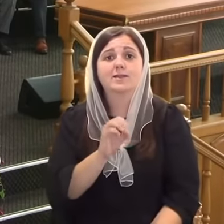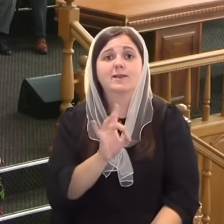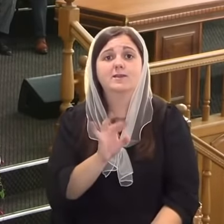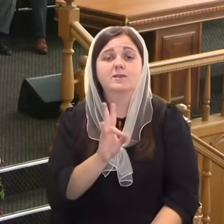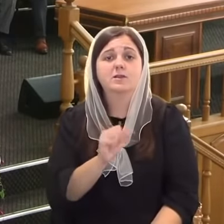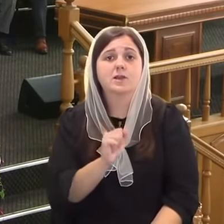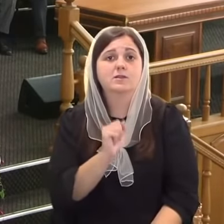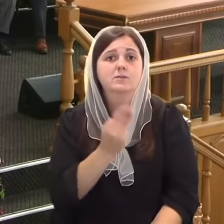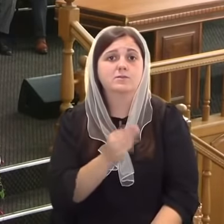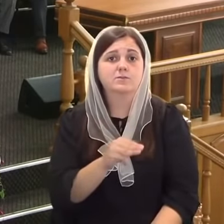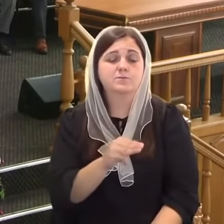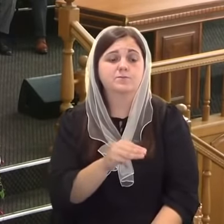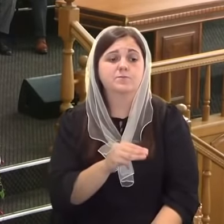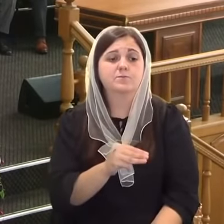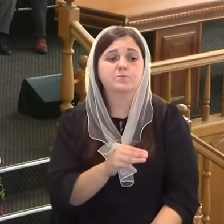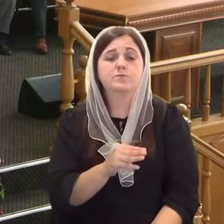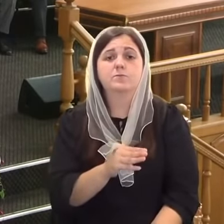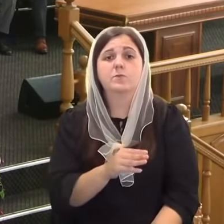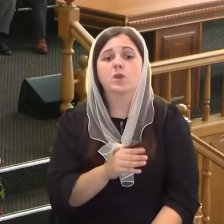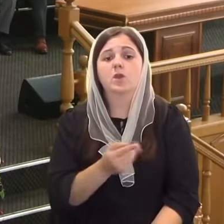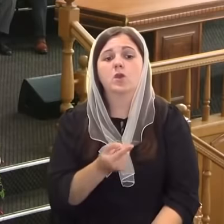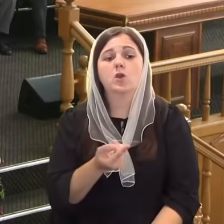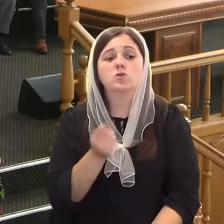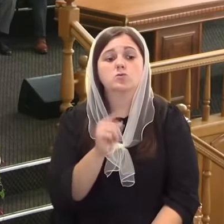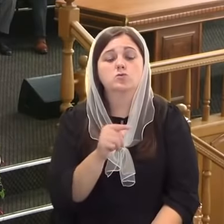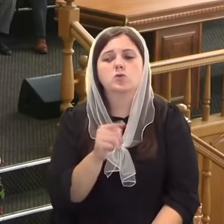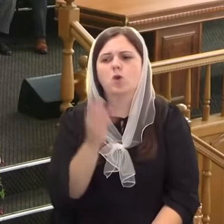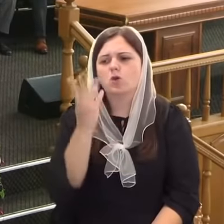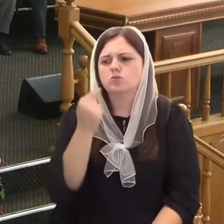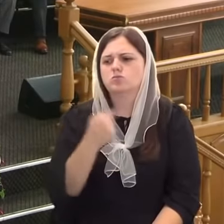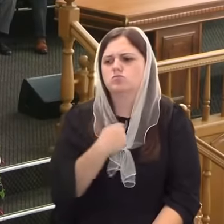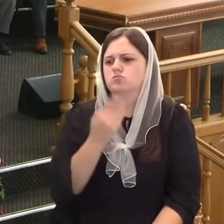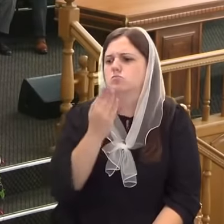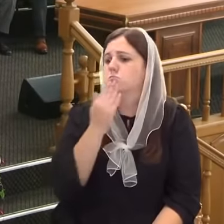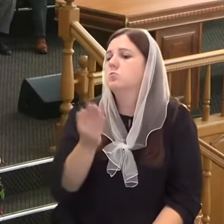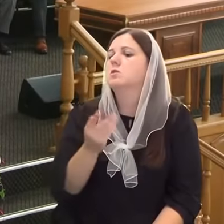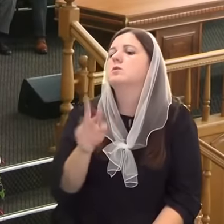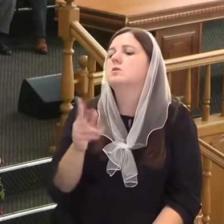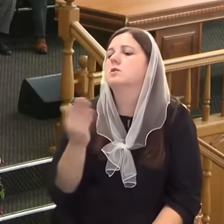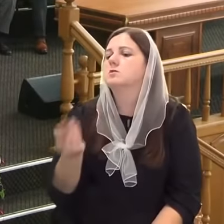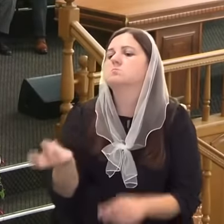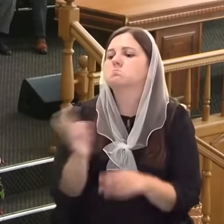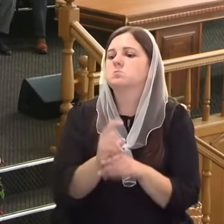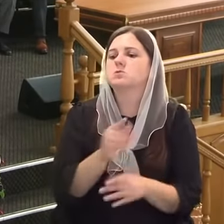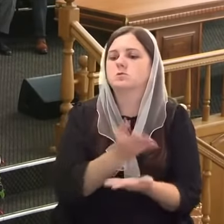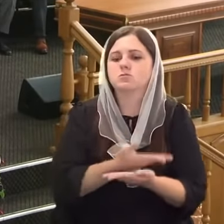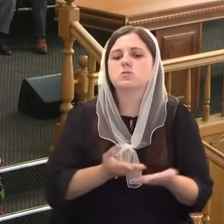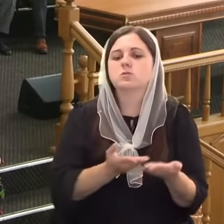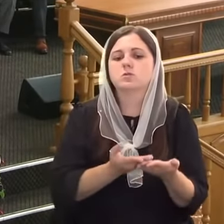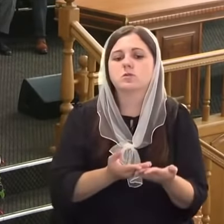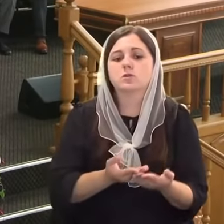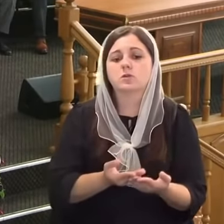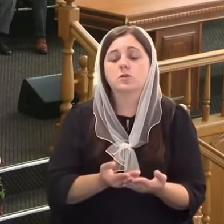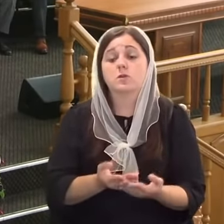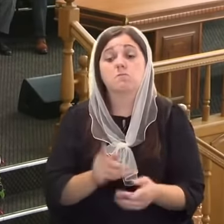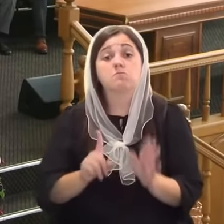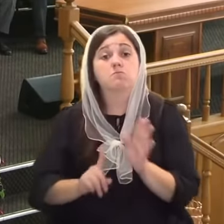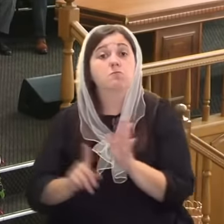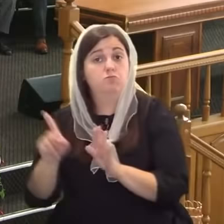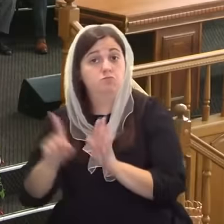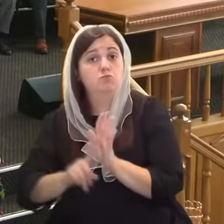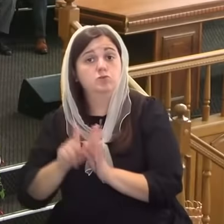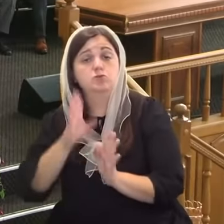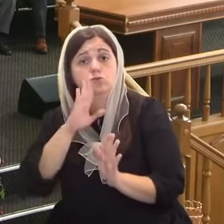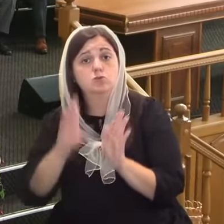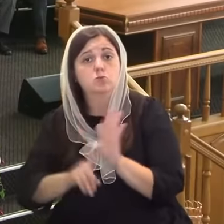дети-сироты. Тогда я у нее спрашивал, как она попала к нам. Она рассказывала, что она начала молиться